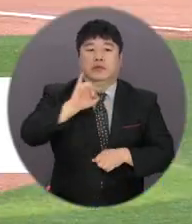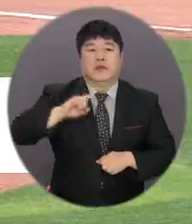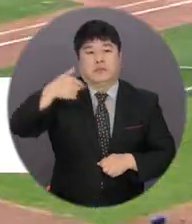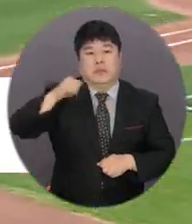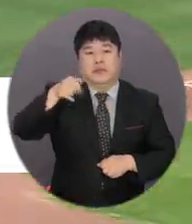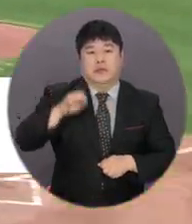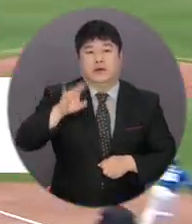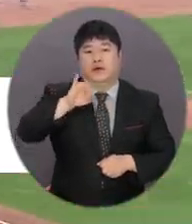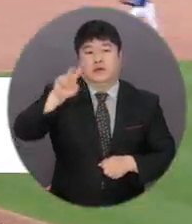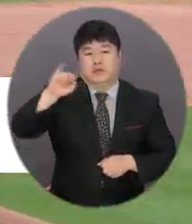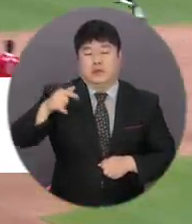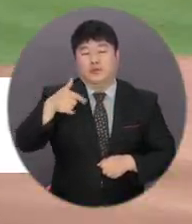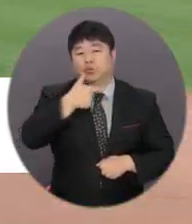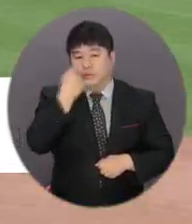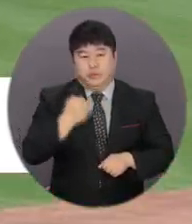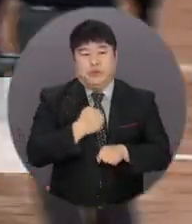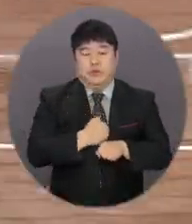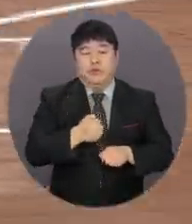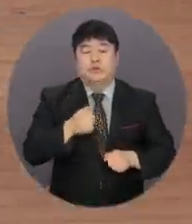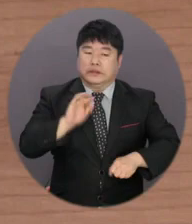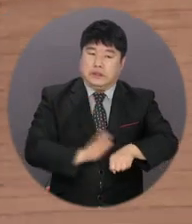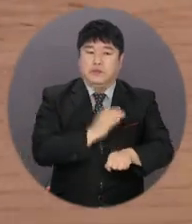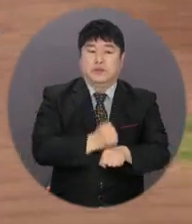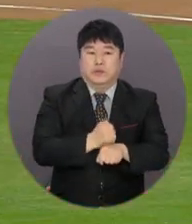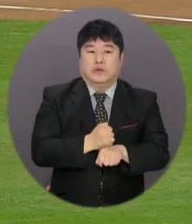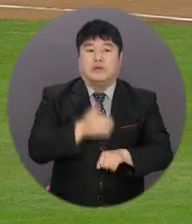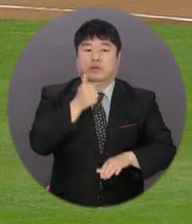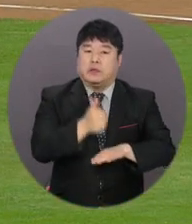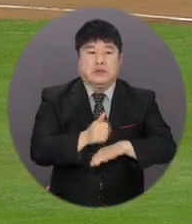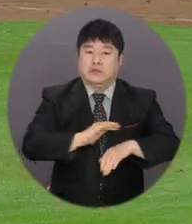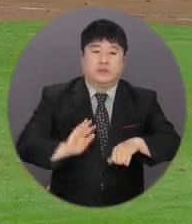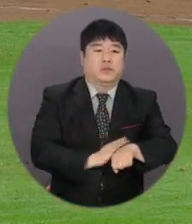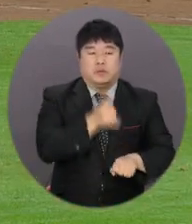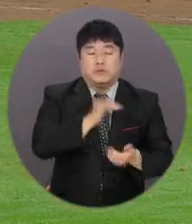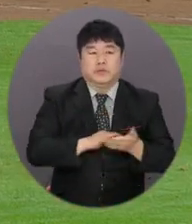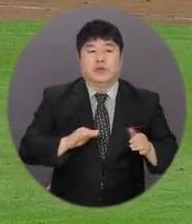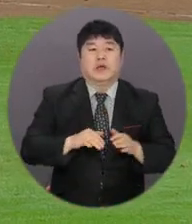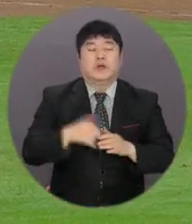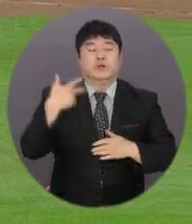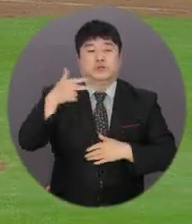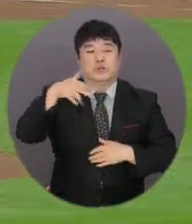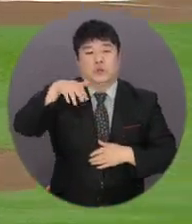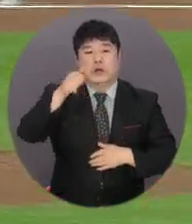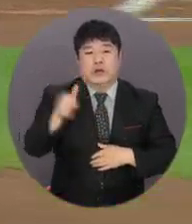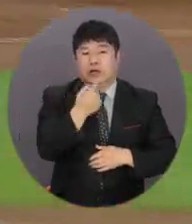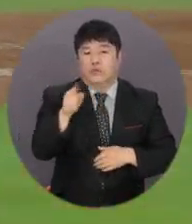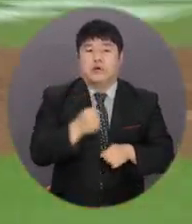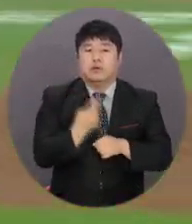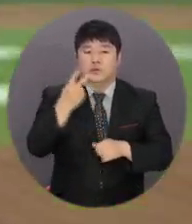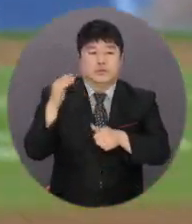등의 부진으로 마땅한 4호 선발을 찾지 못하고 있습니다. 기아는 주초 한화를 상대로 2연패 탈출에